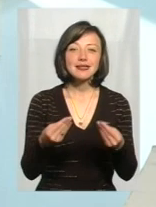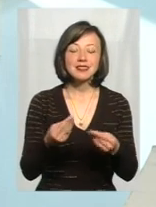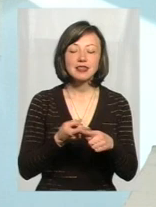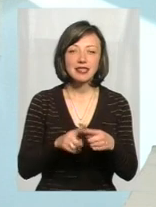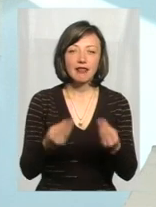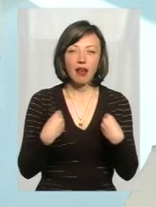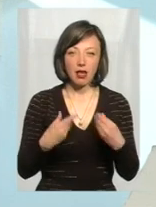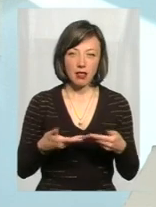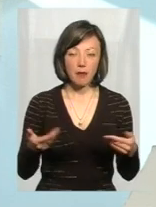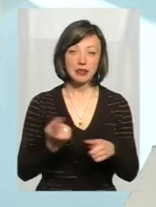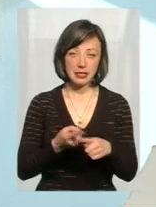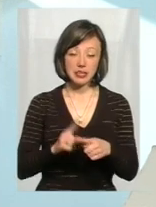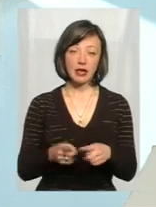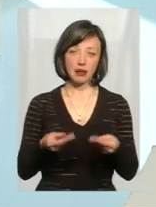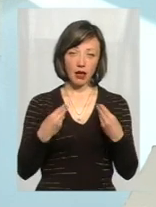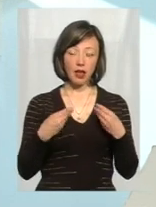нам дає можливість